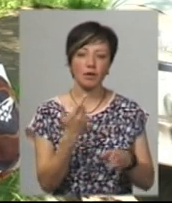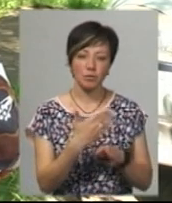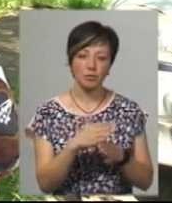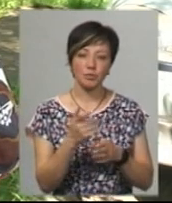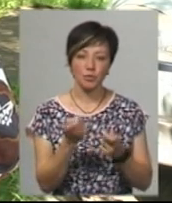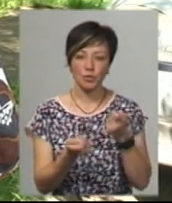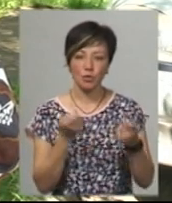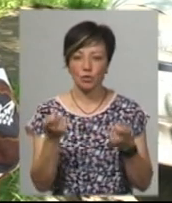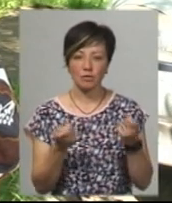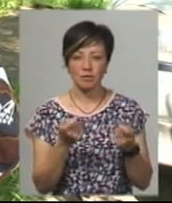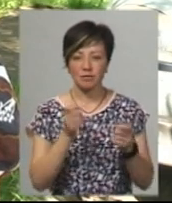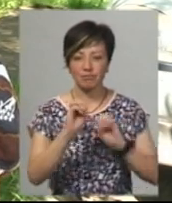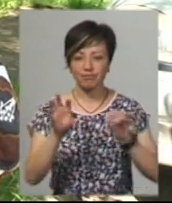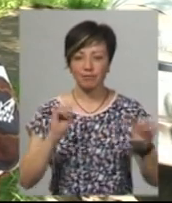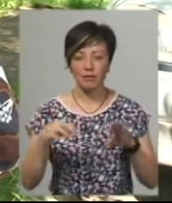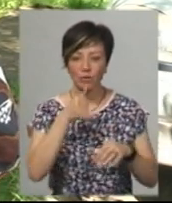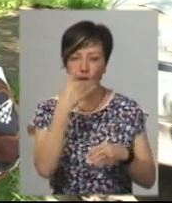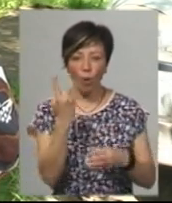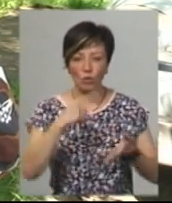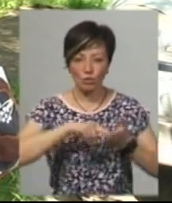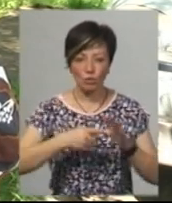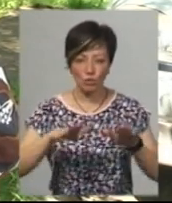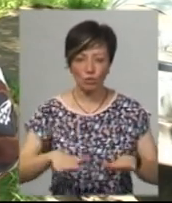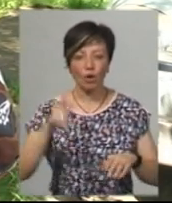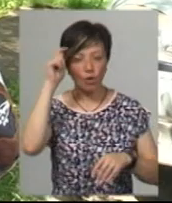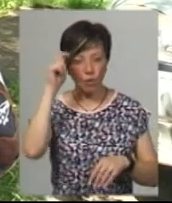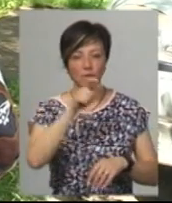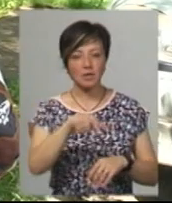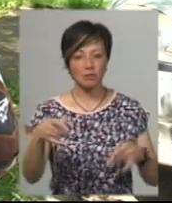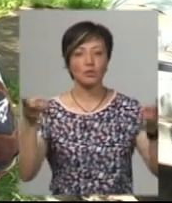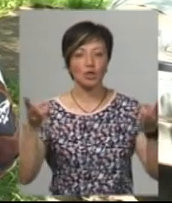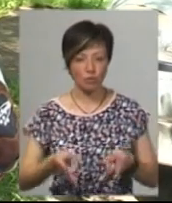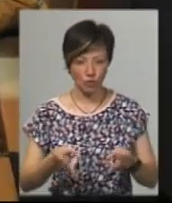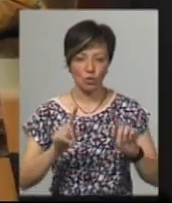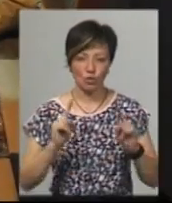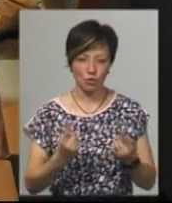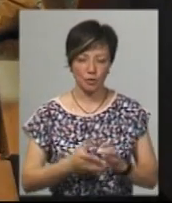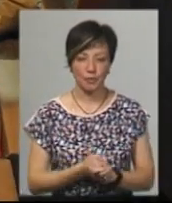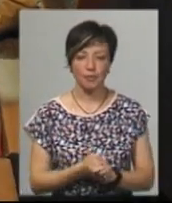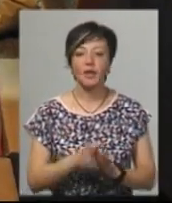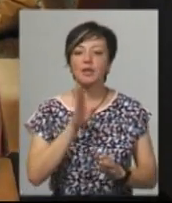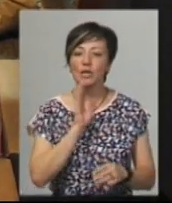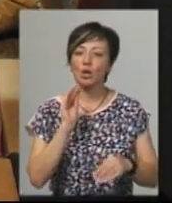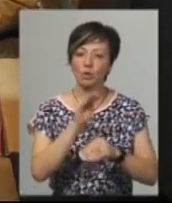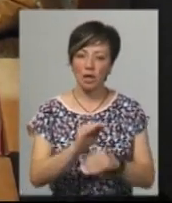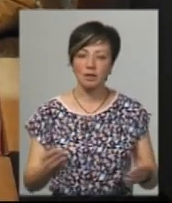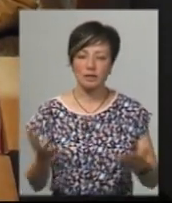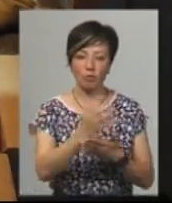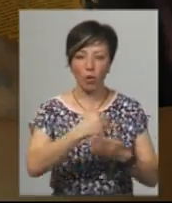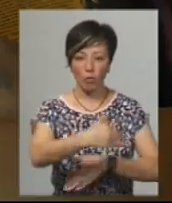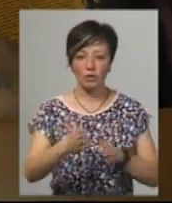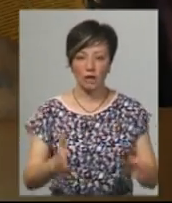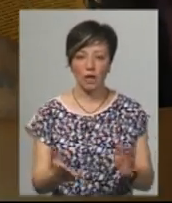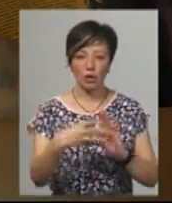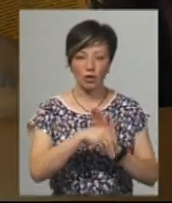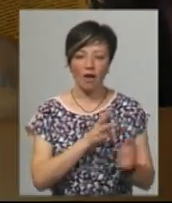всім, ми ж не можемо одну точку, тому що хлопці потребують дуже. Валентина Базилюк додає, до збору посилки